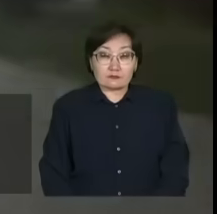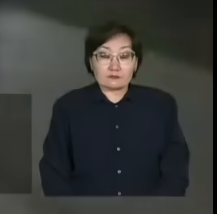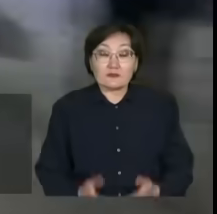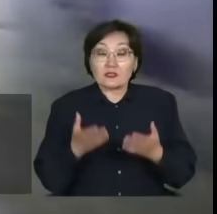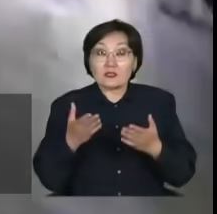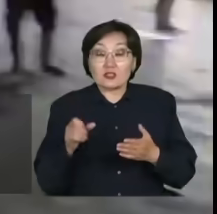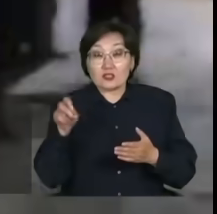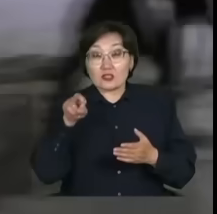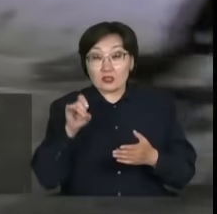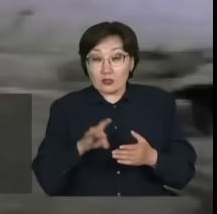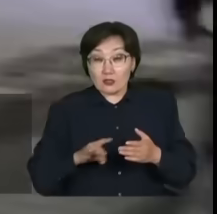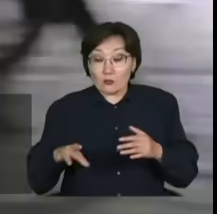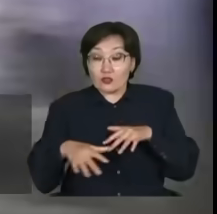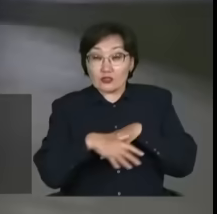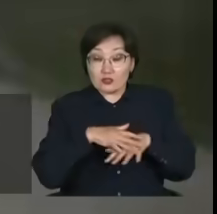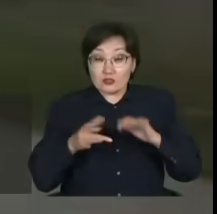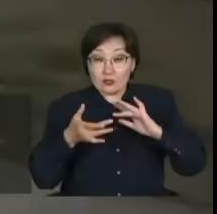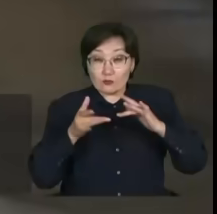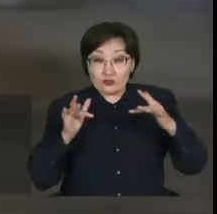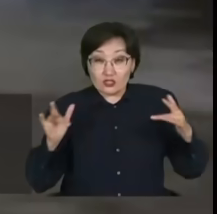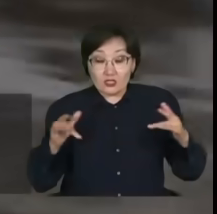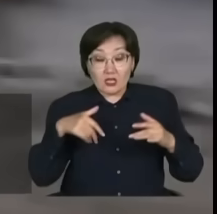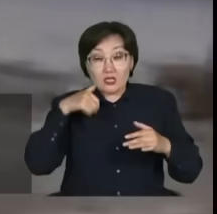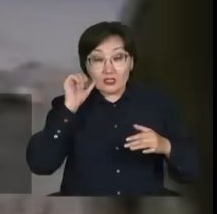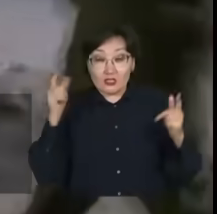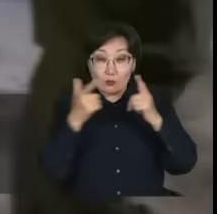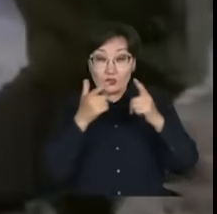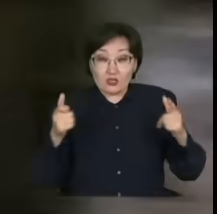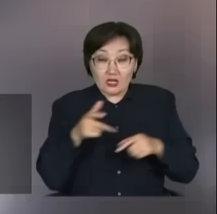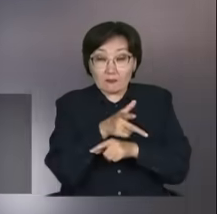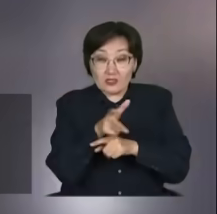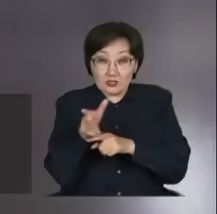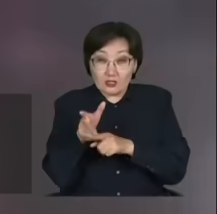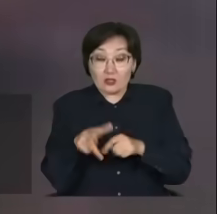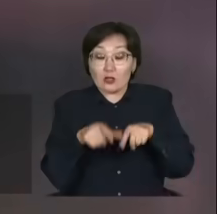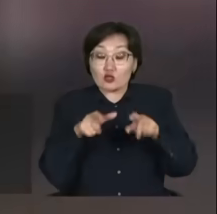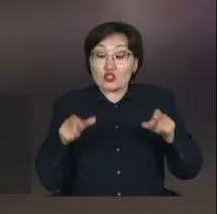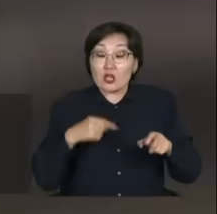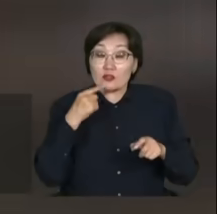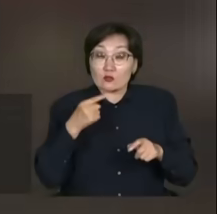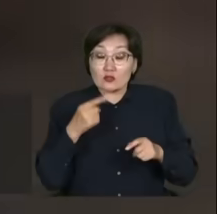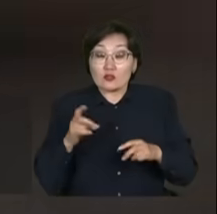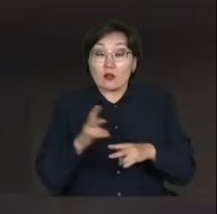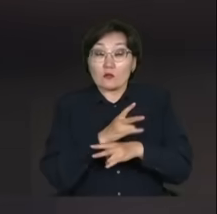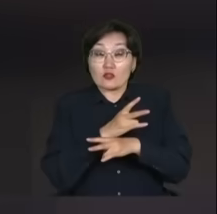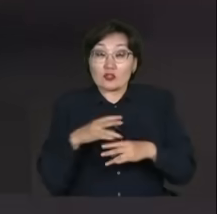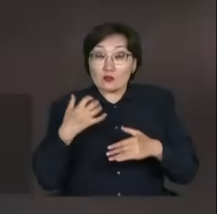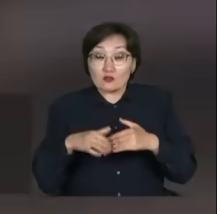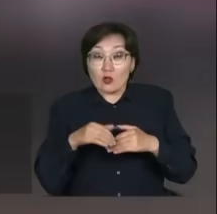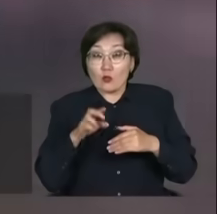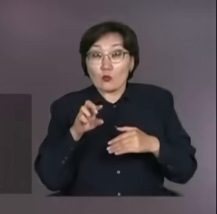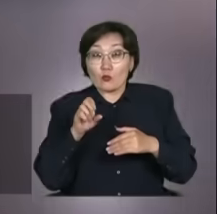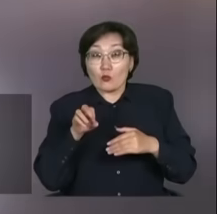Бұл Индер ауданы тұрғындарының әлеуметтік желіге кеше жариялаған бейнекадрлар. Азаматтардың айтуынша түн ортасында бөгет